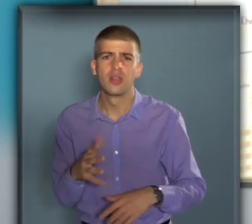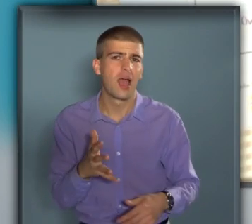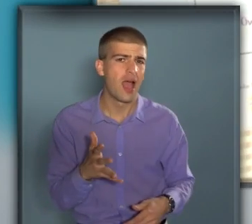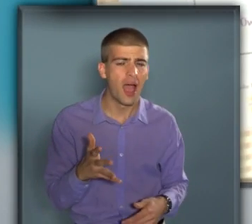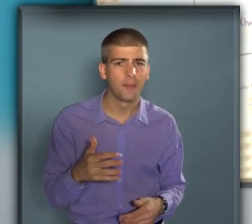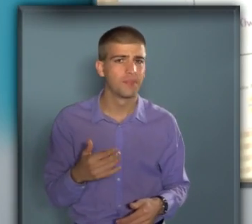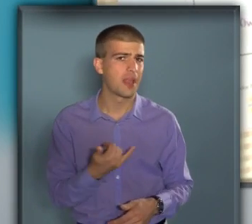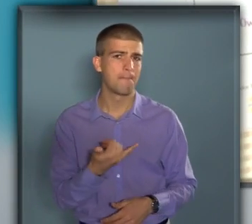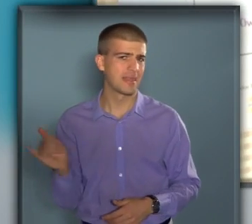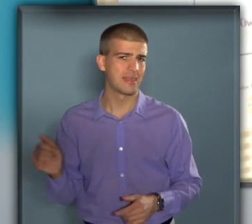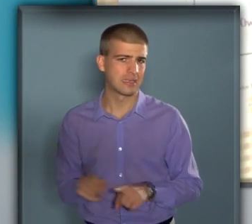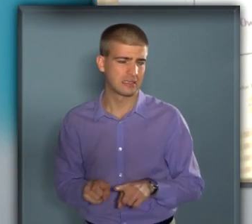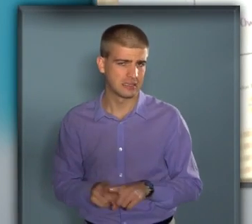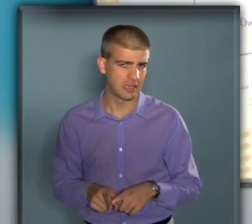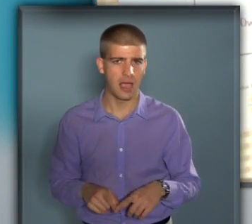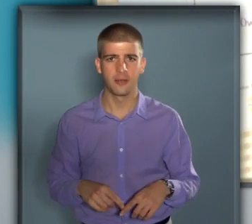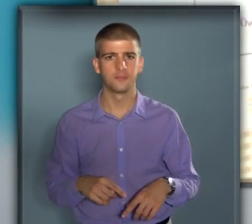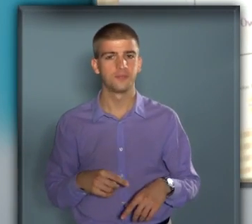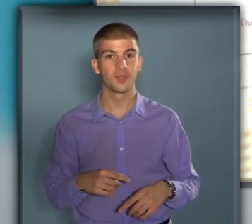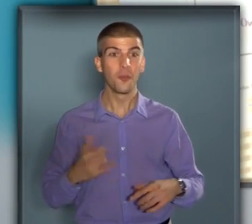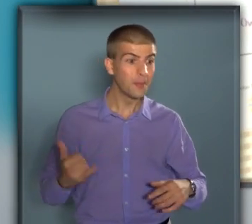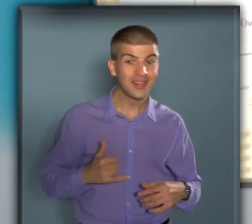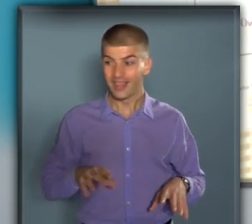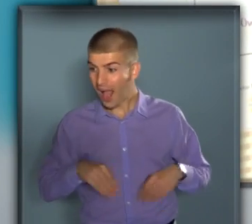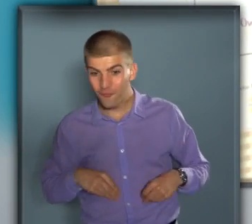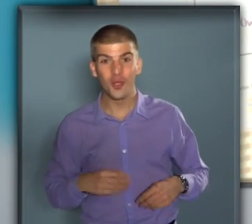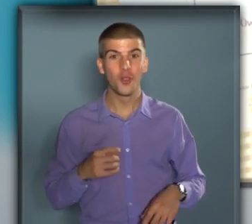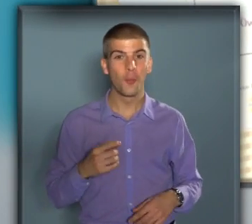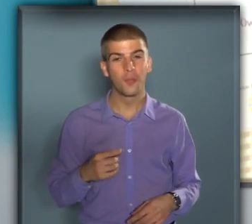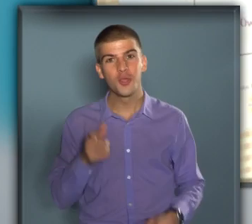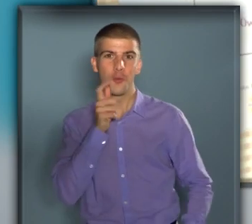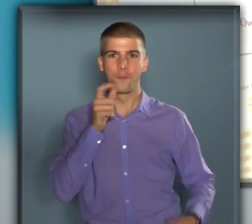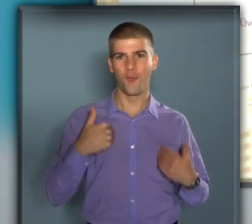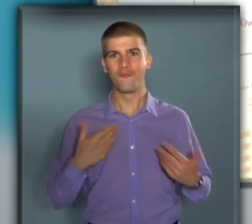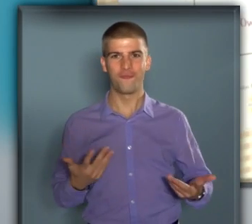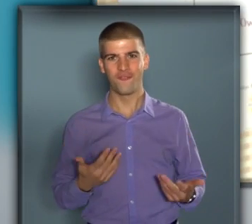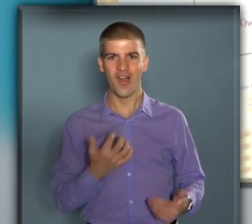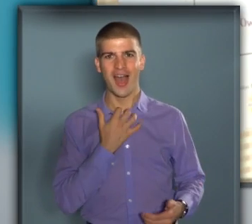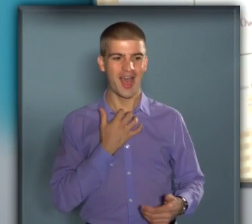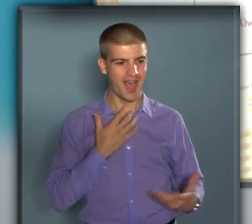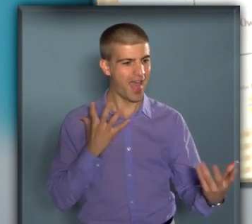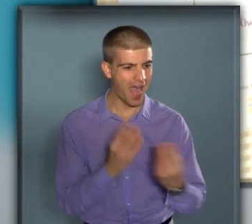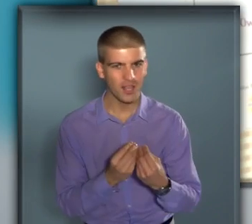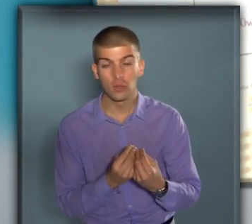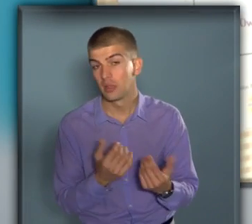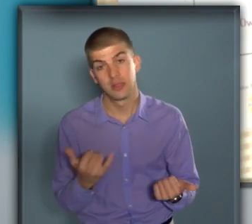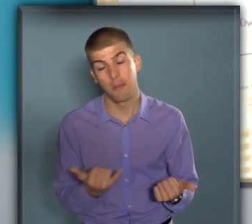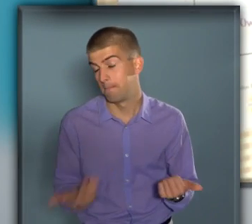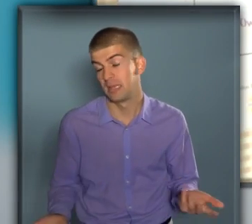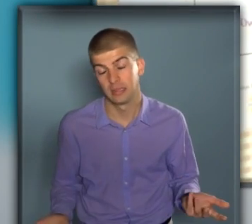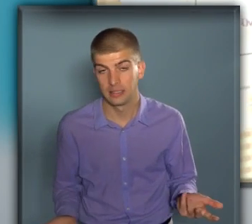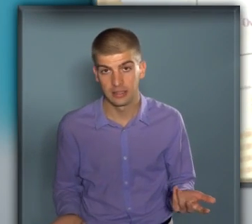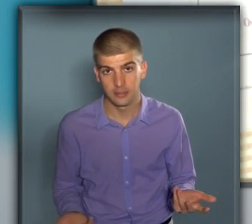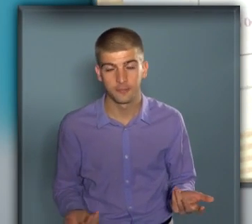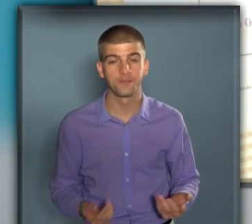legyen a pedagógusok vagy a szülők előtt, hogy mi mindig jó fejként kell, hogy fogadjuk a gyerekek